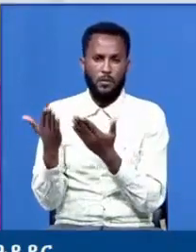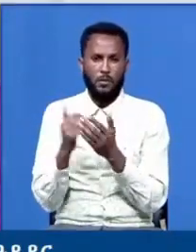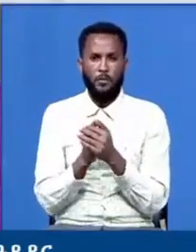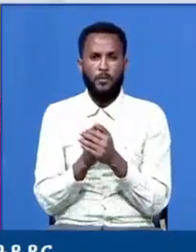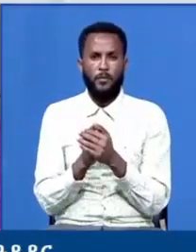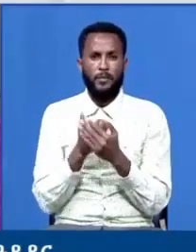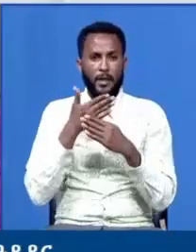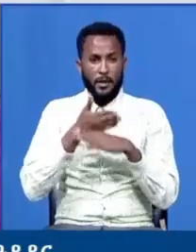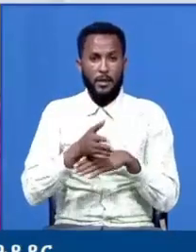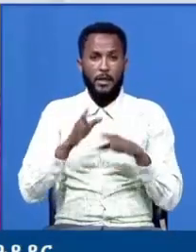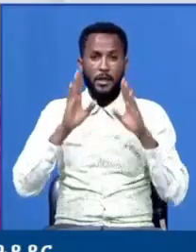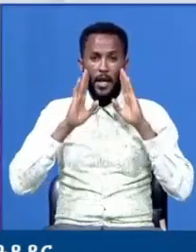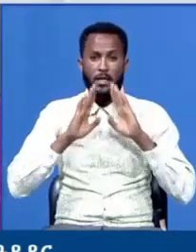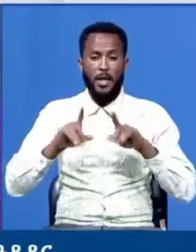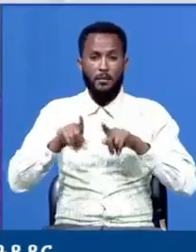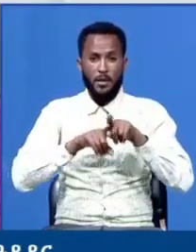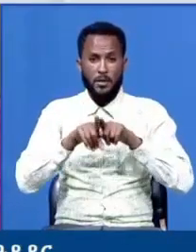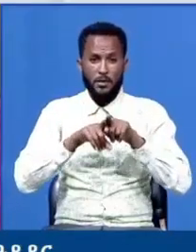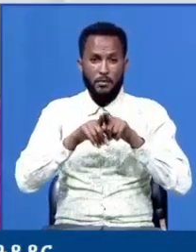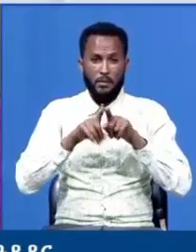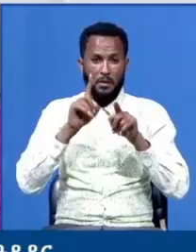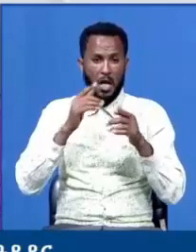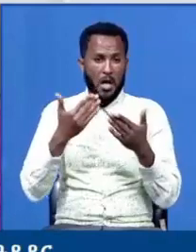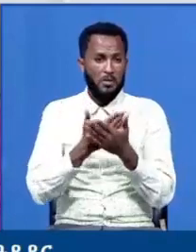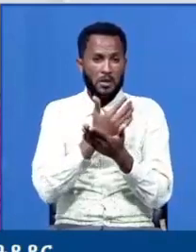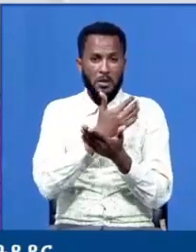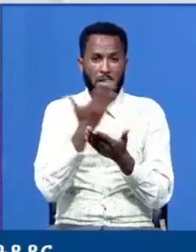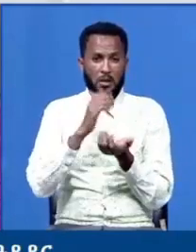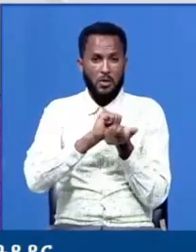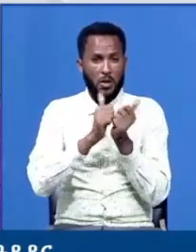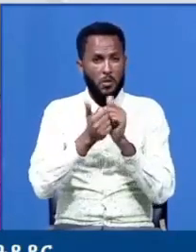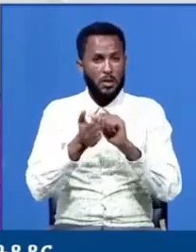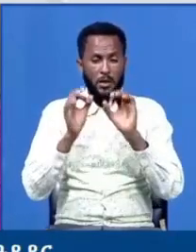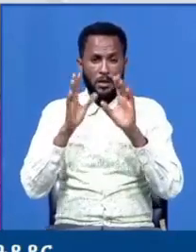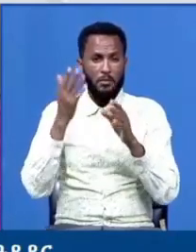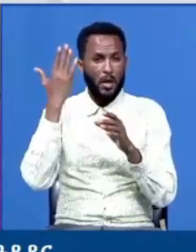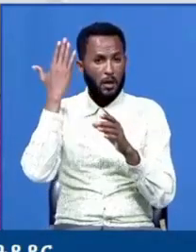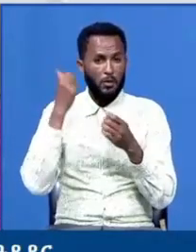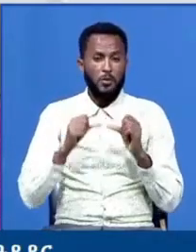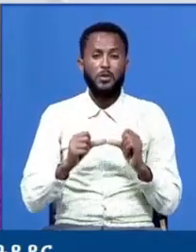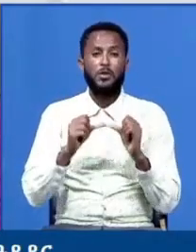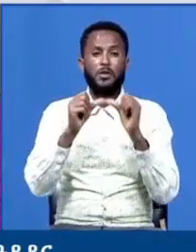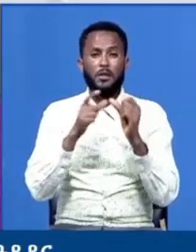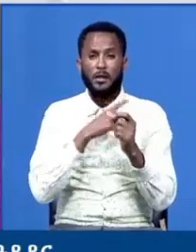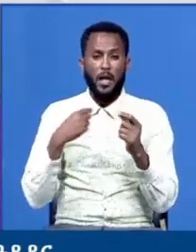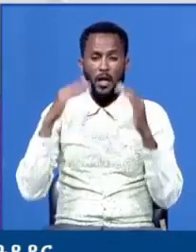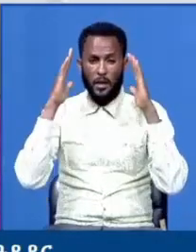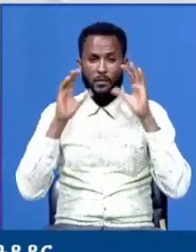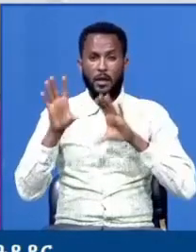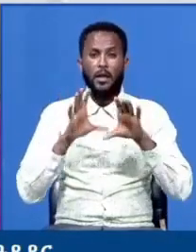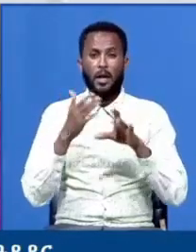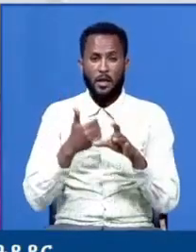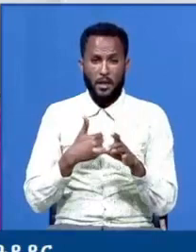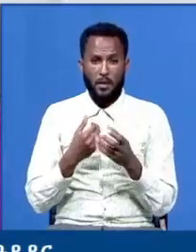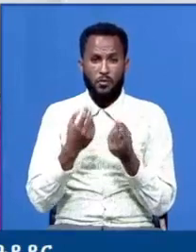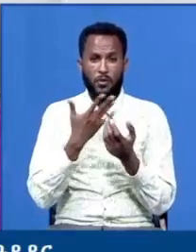ድሕርቲ ናይ ሰላም ስምምዕነት ምንም ብላሓንቲ ዝተለወጠ ሓድሽ ነገር የለን ያው ከምቲ ናይ ቀደም እዩ ዝቕፅል ዘሎ ንሕና ተስፋ ጌርና ነርና